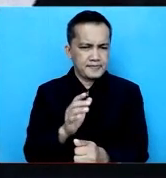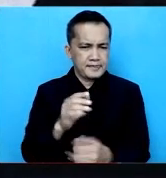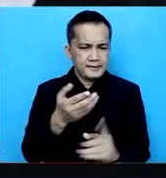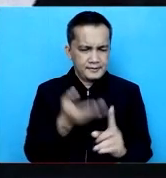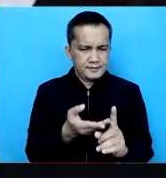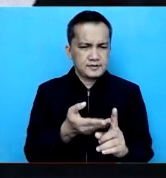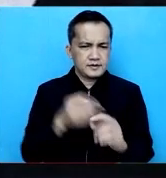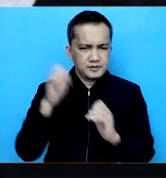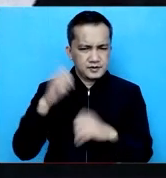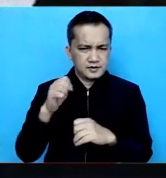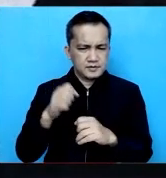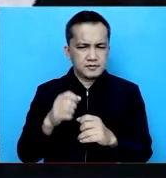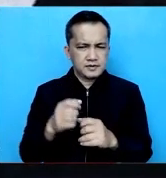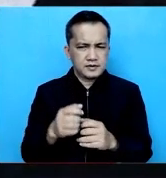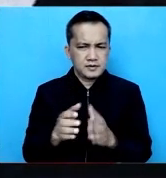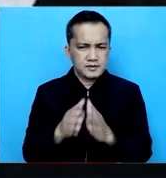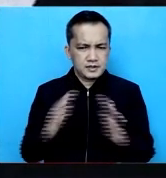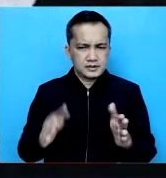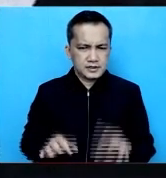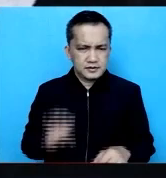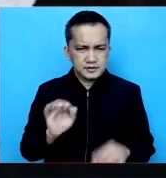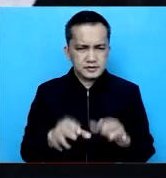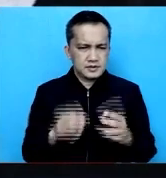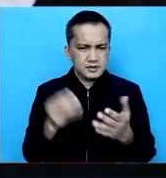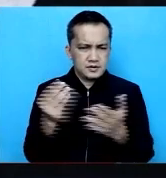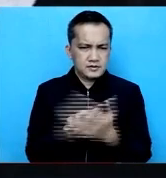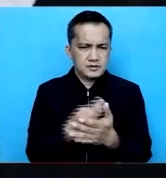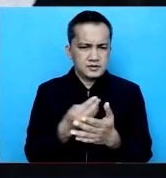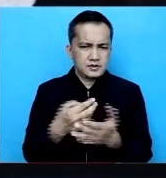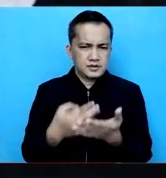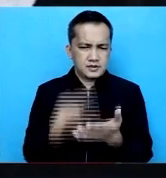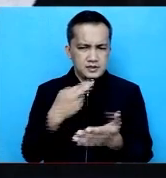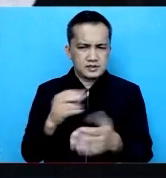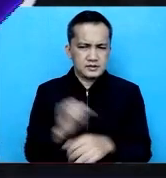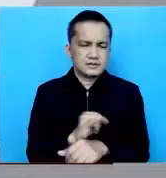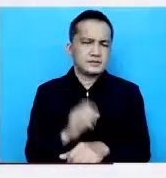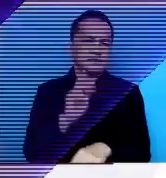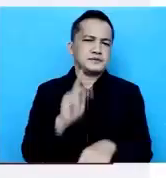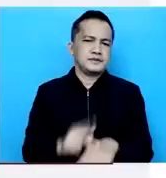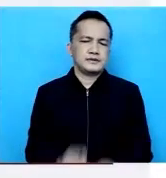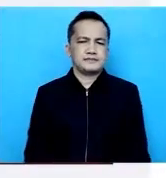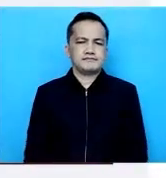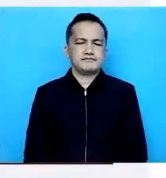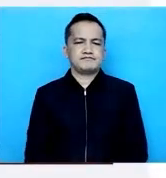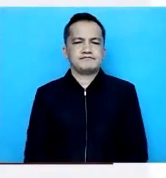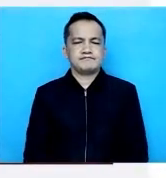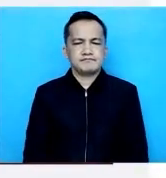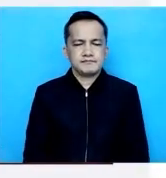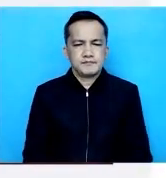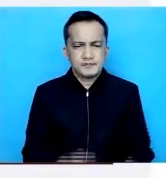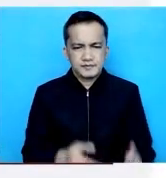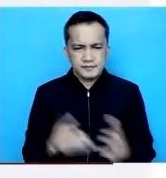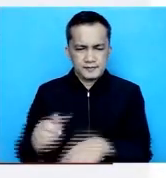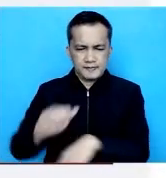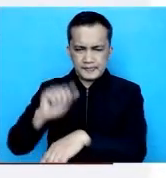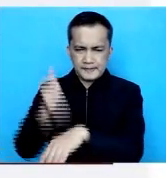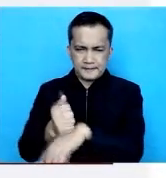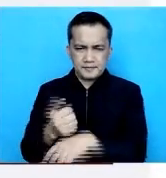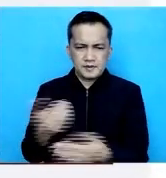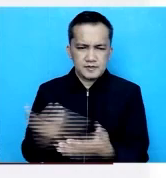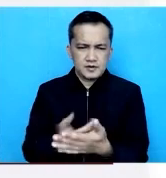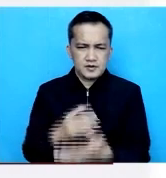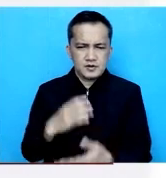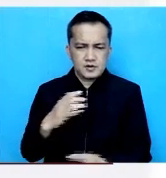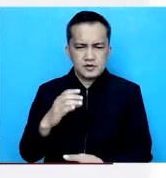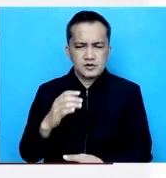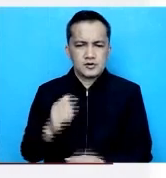na malaki ang kanyang maging ambag sa modernization ng rice industry sa bansa. Samantala, tinalaga namang bilang bagong commissioner ng Bureau of